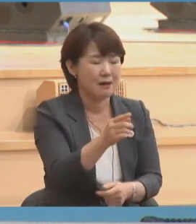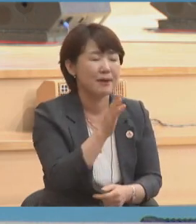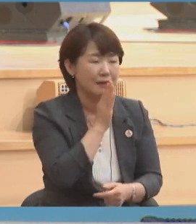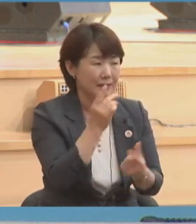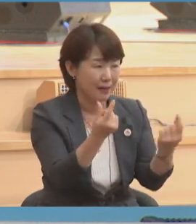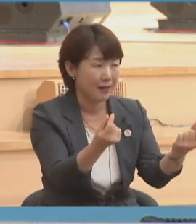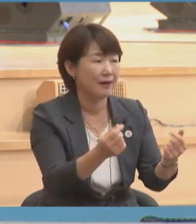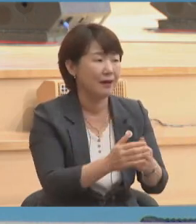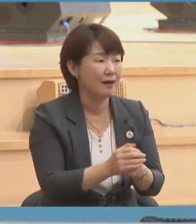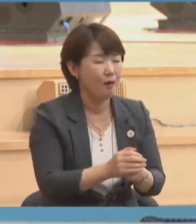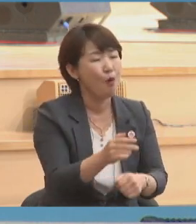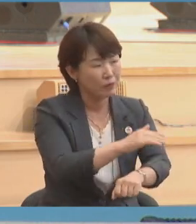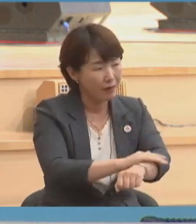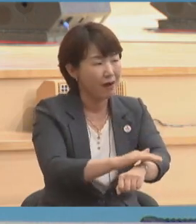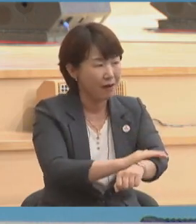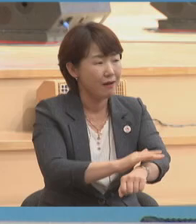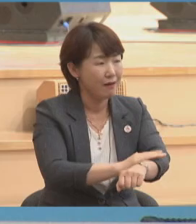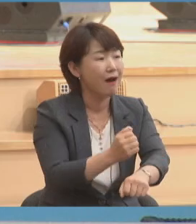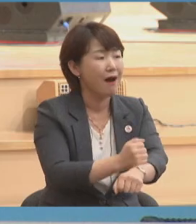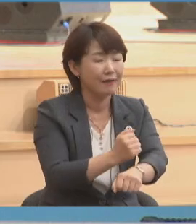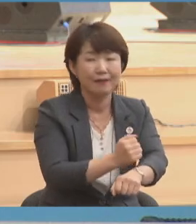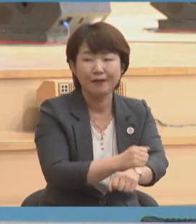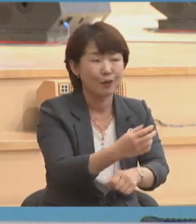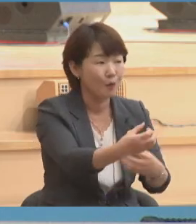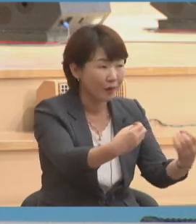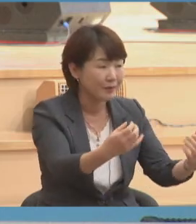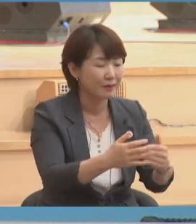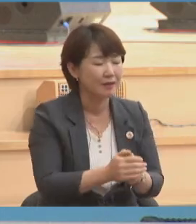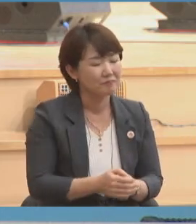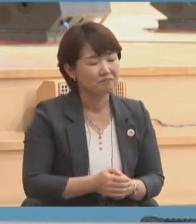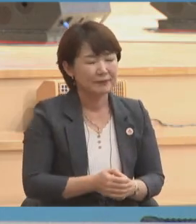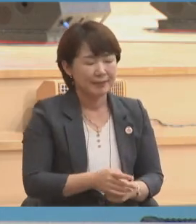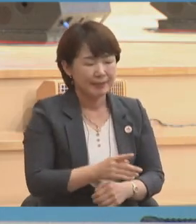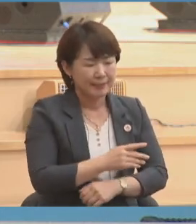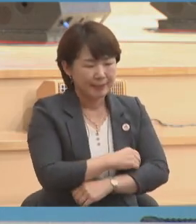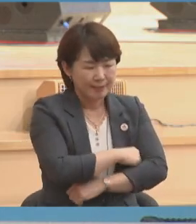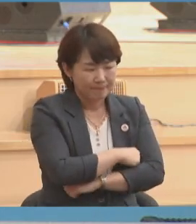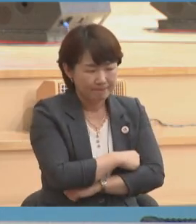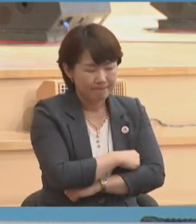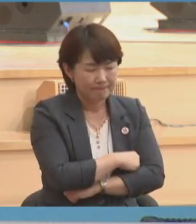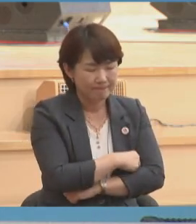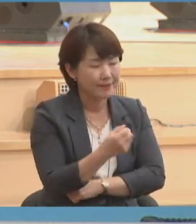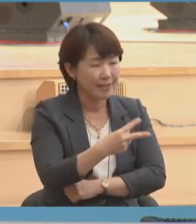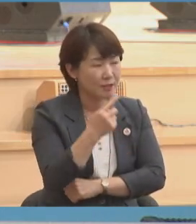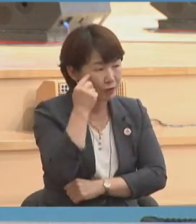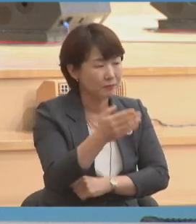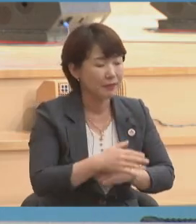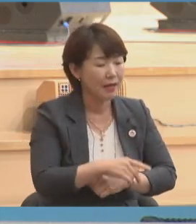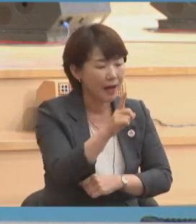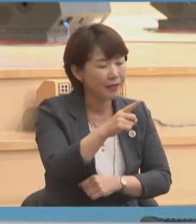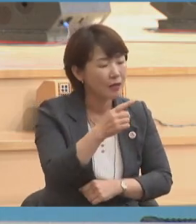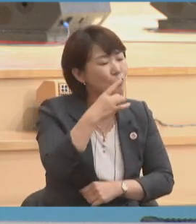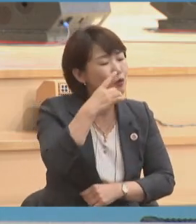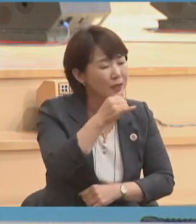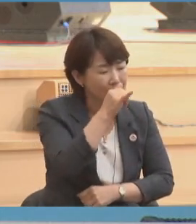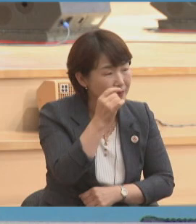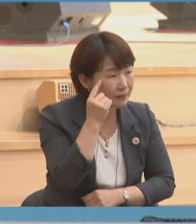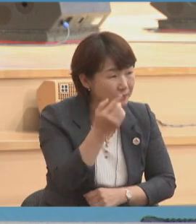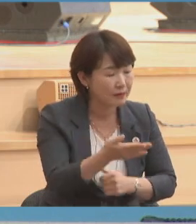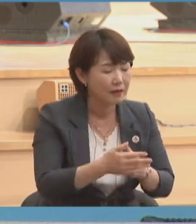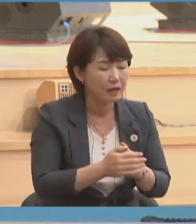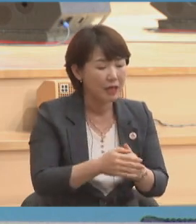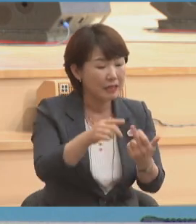그겁니다. 잘 아시네요. 나는 정색을 하고 그들에게 물었다. 한 가지 질문이 있습니다.